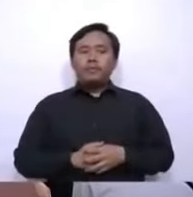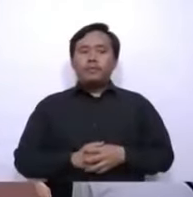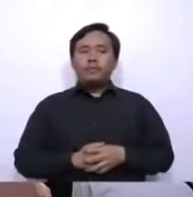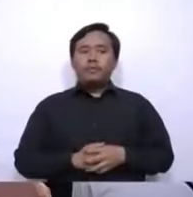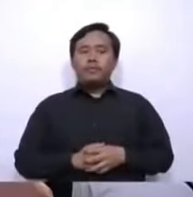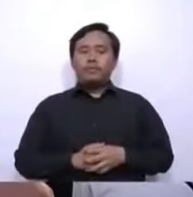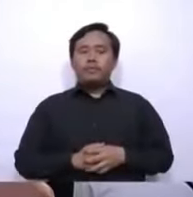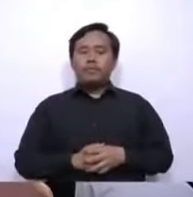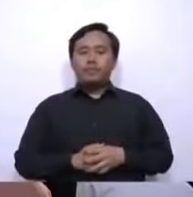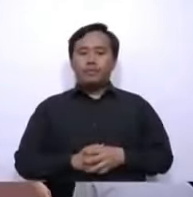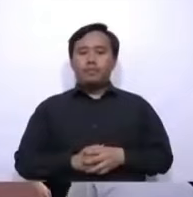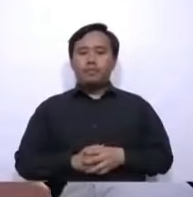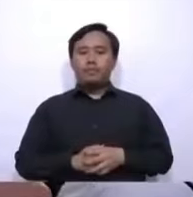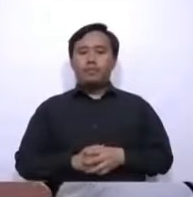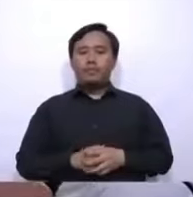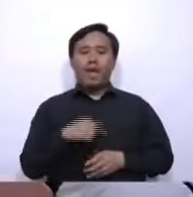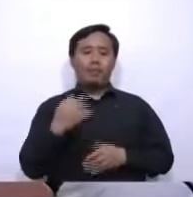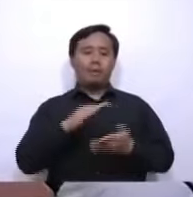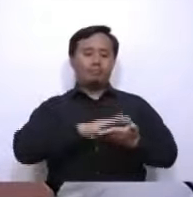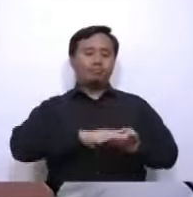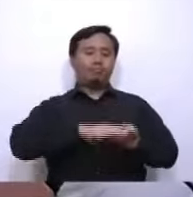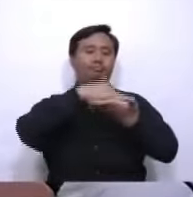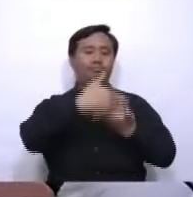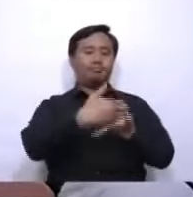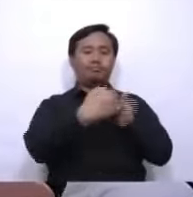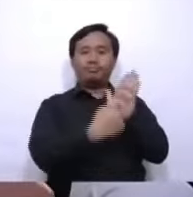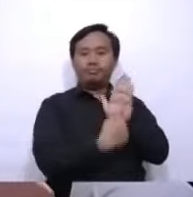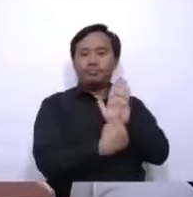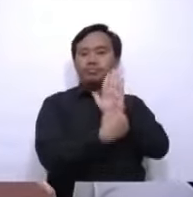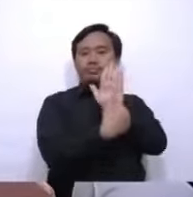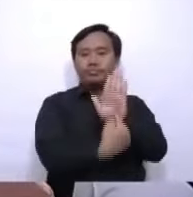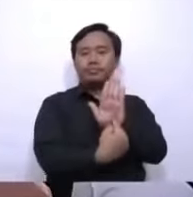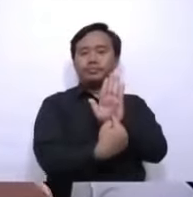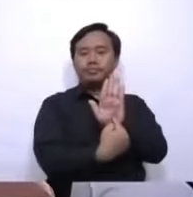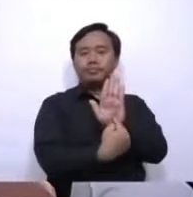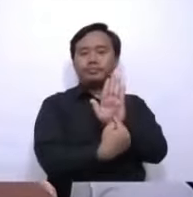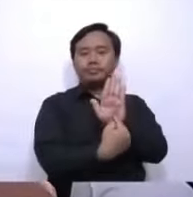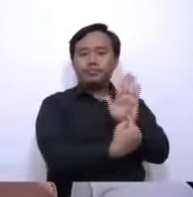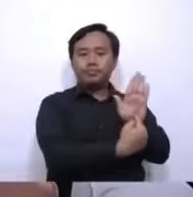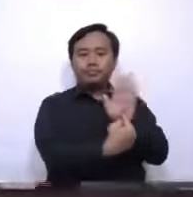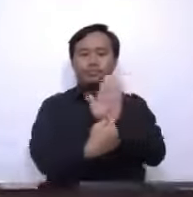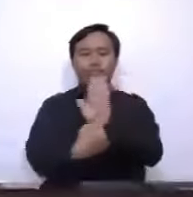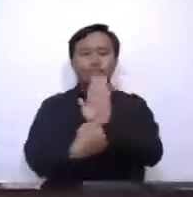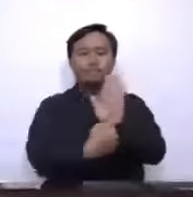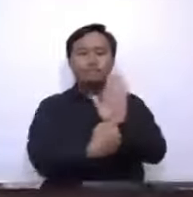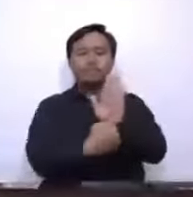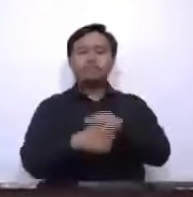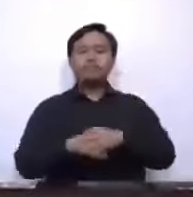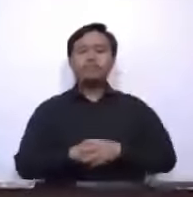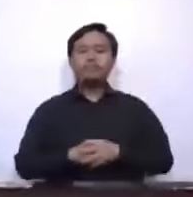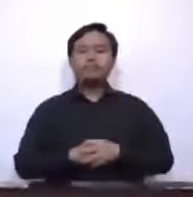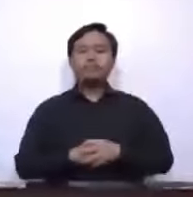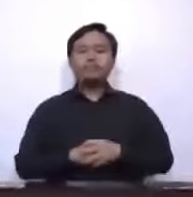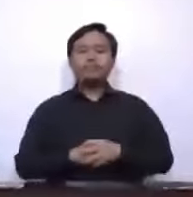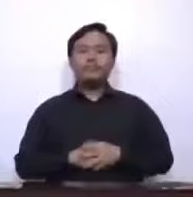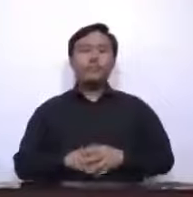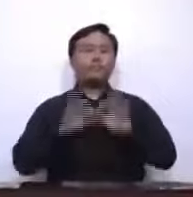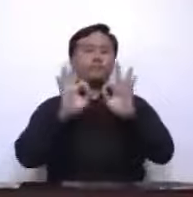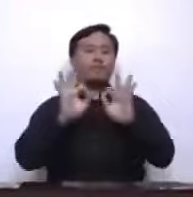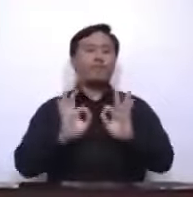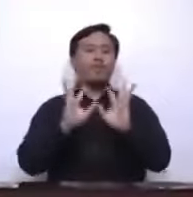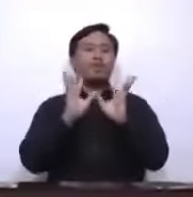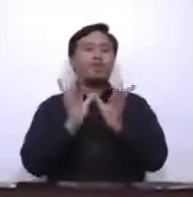Kita simak bersama, kami buka, tunjukkan ke arah kamera dan juga pasangan calon. Pendidikan